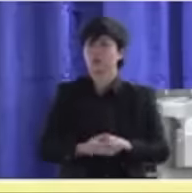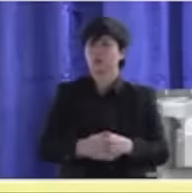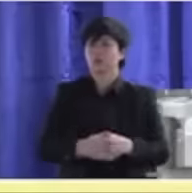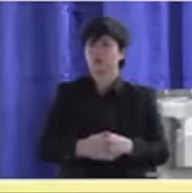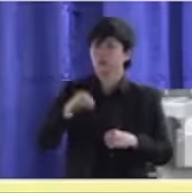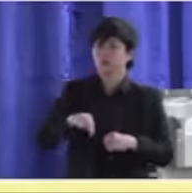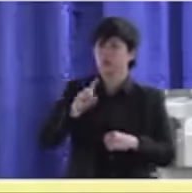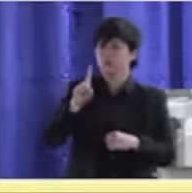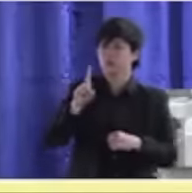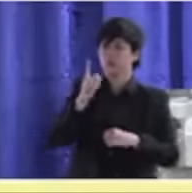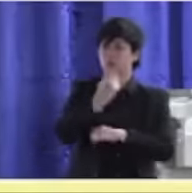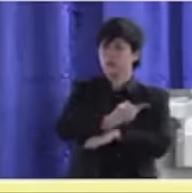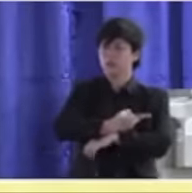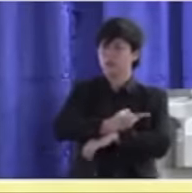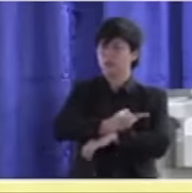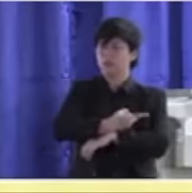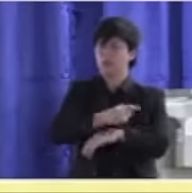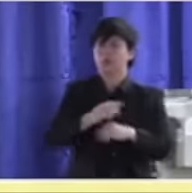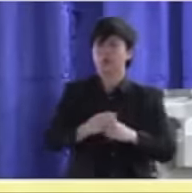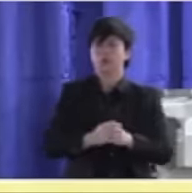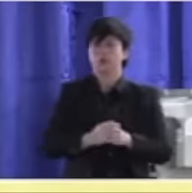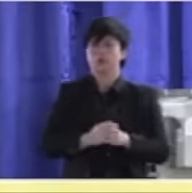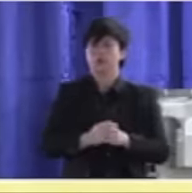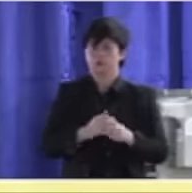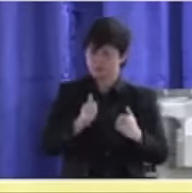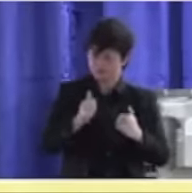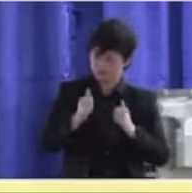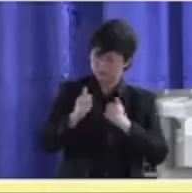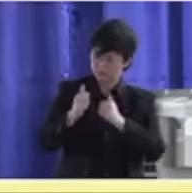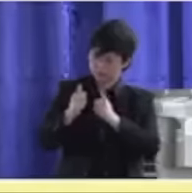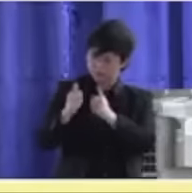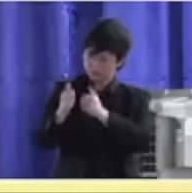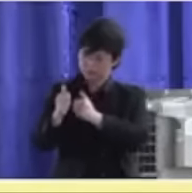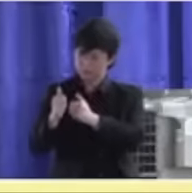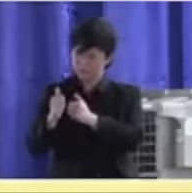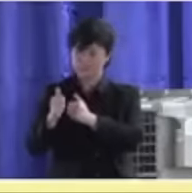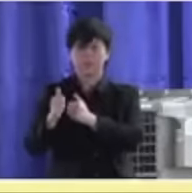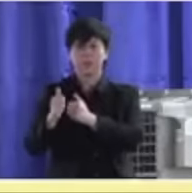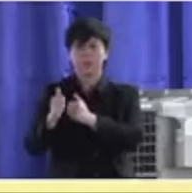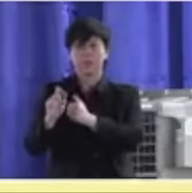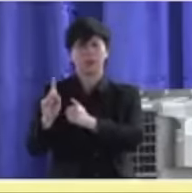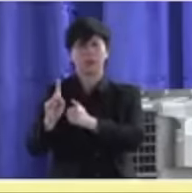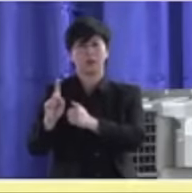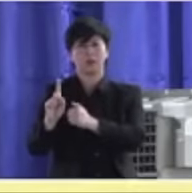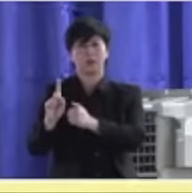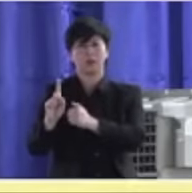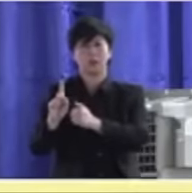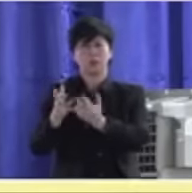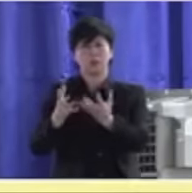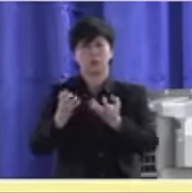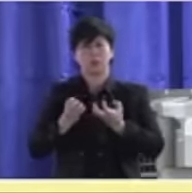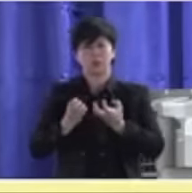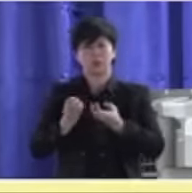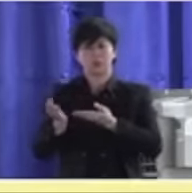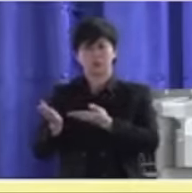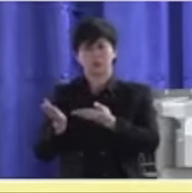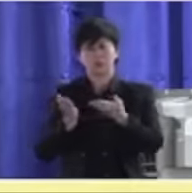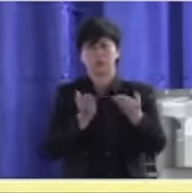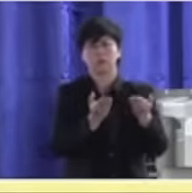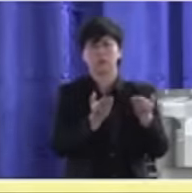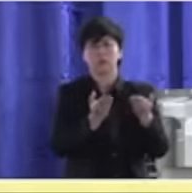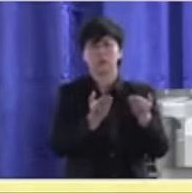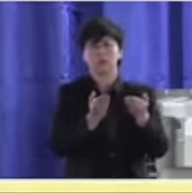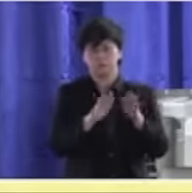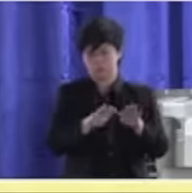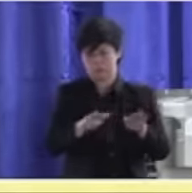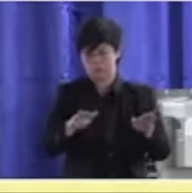saan kailangan natin humabol doon sa kung saan natin gusto dalhin ang mga